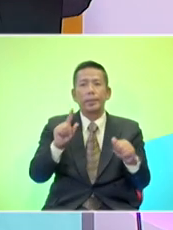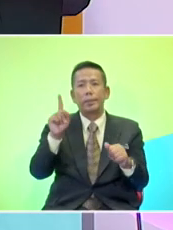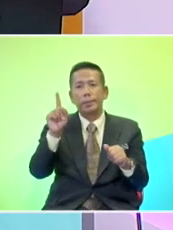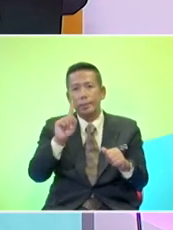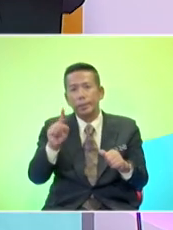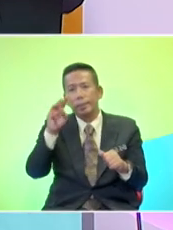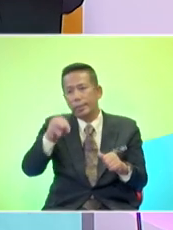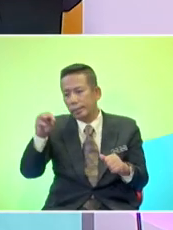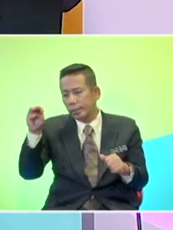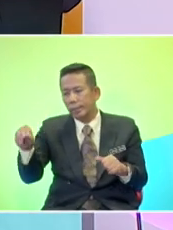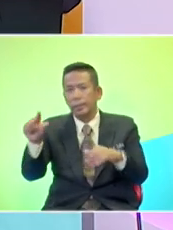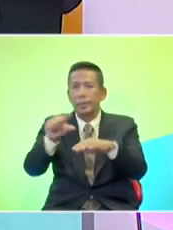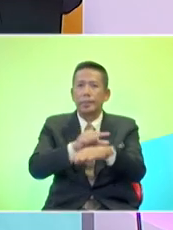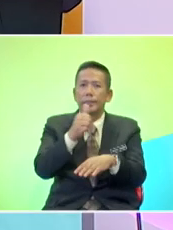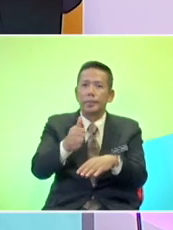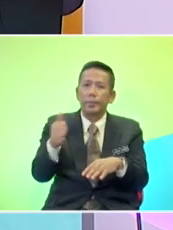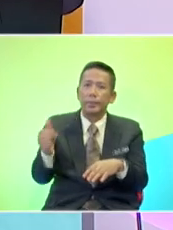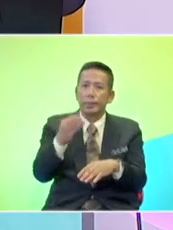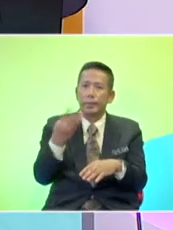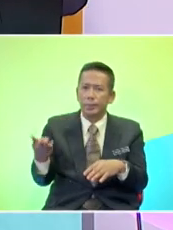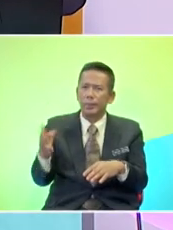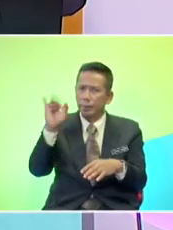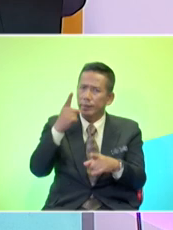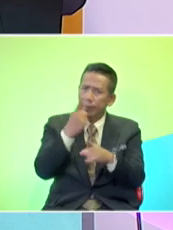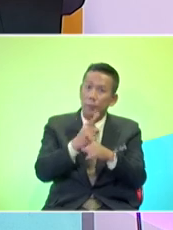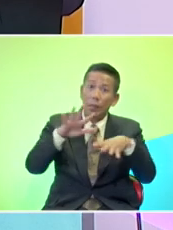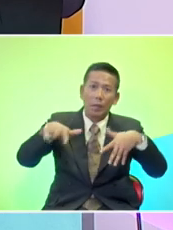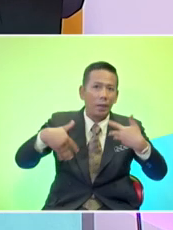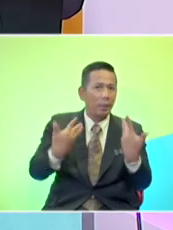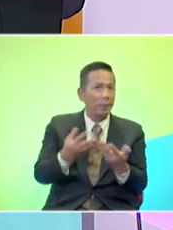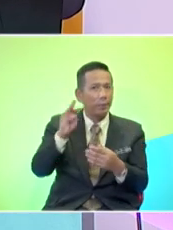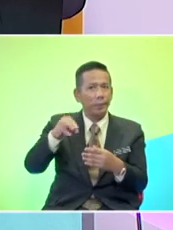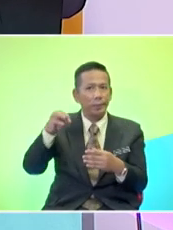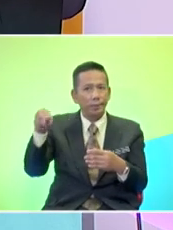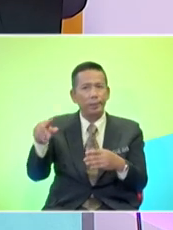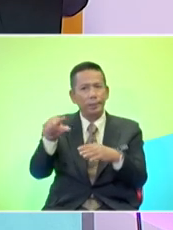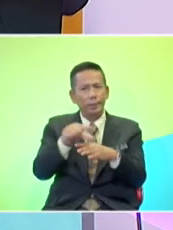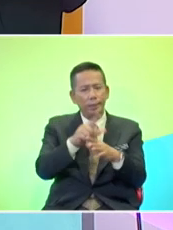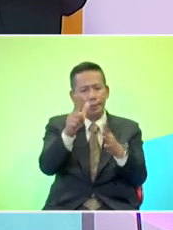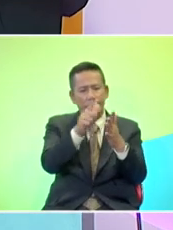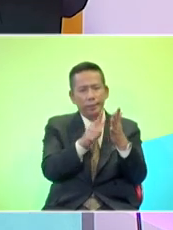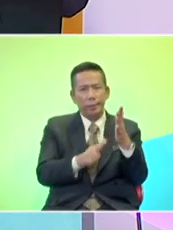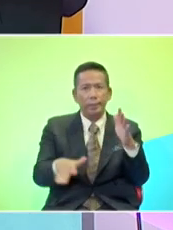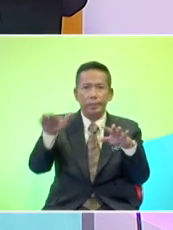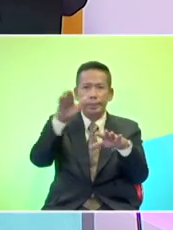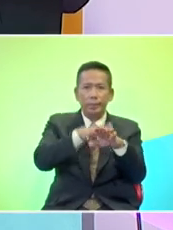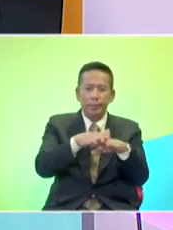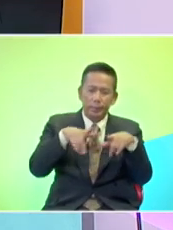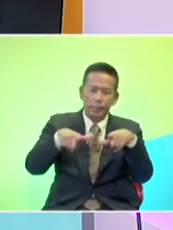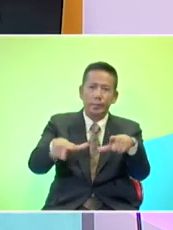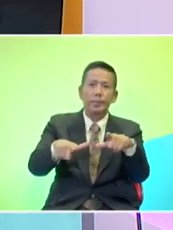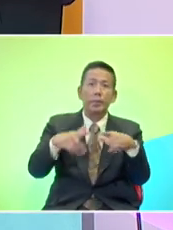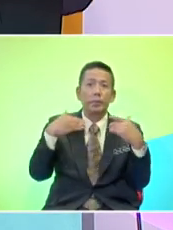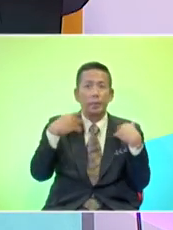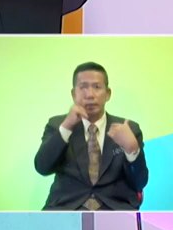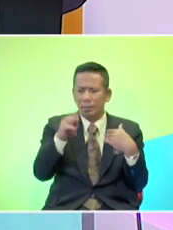murid-murid menggunakan alat dan bahan dengan betul dan bagaimana mengaplikasi langkah yang mereka ke atas blok kayu dekat